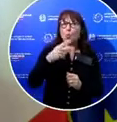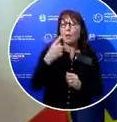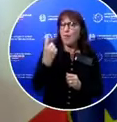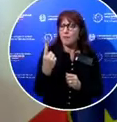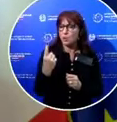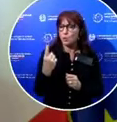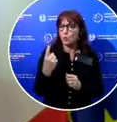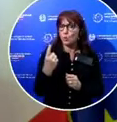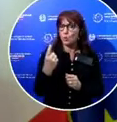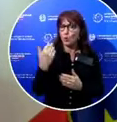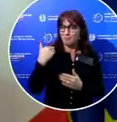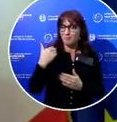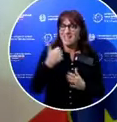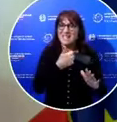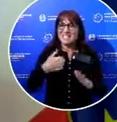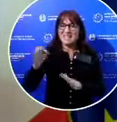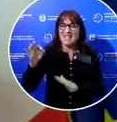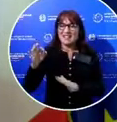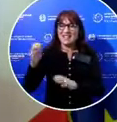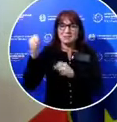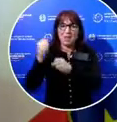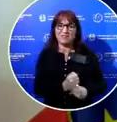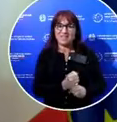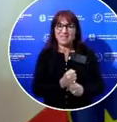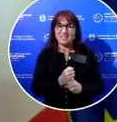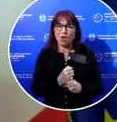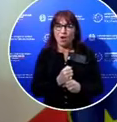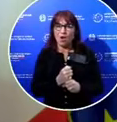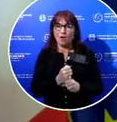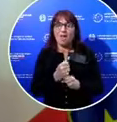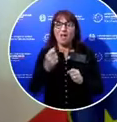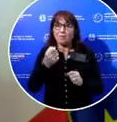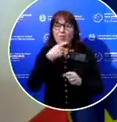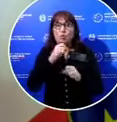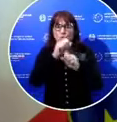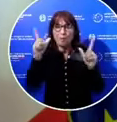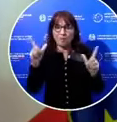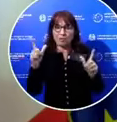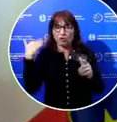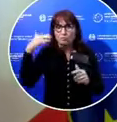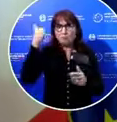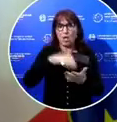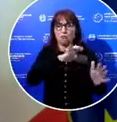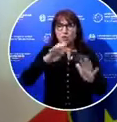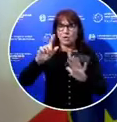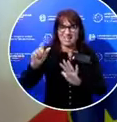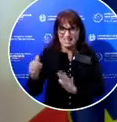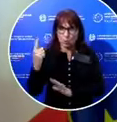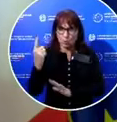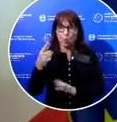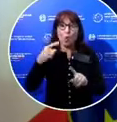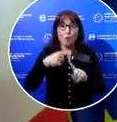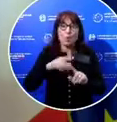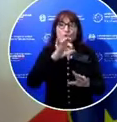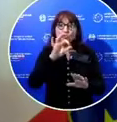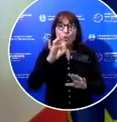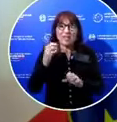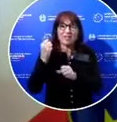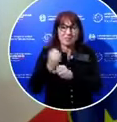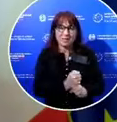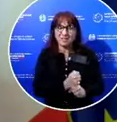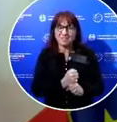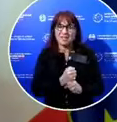il 60° anniversario della Convenzione unica sugli stupefacenti del 1961 e il 50° anniversario della Convenzione